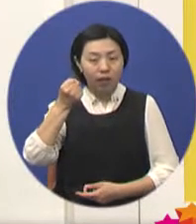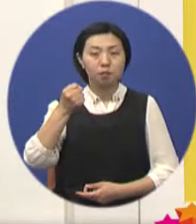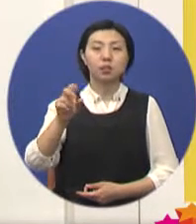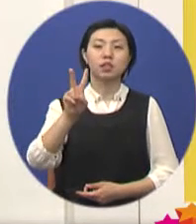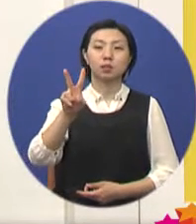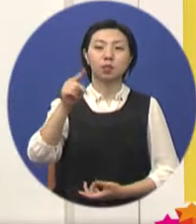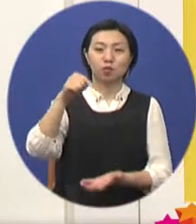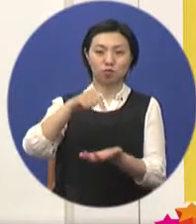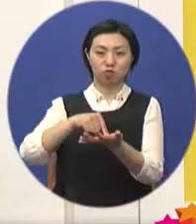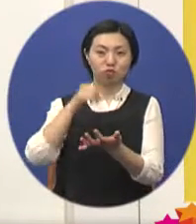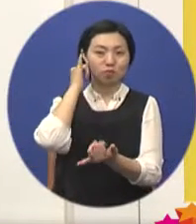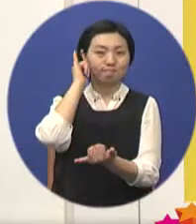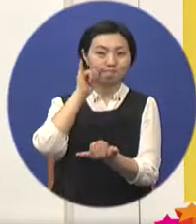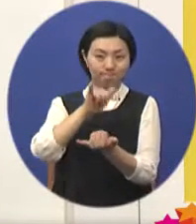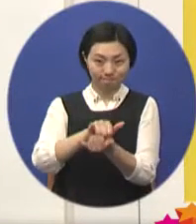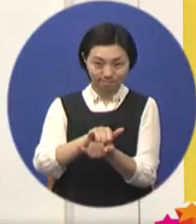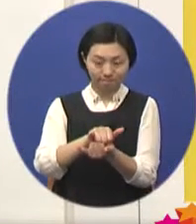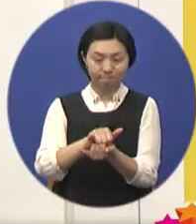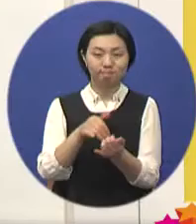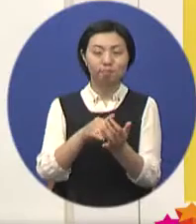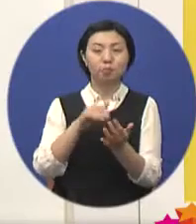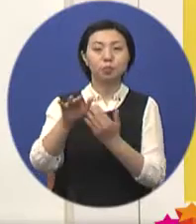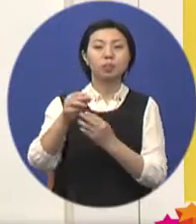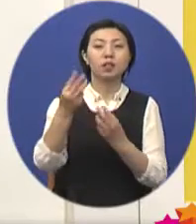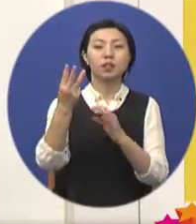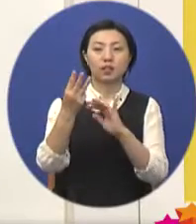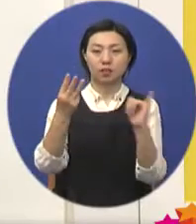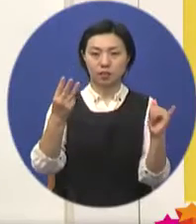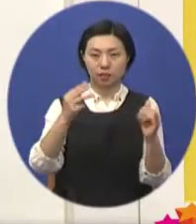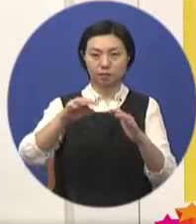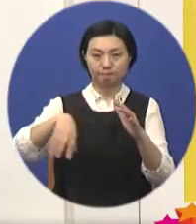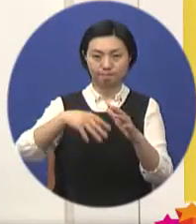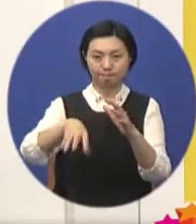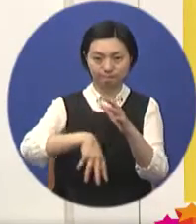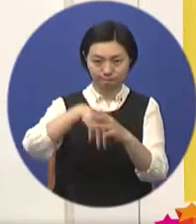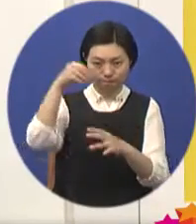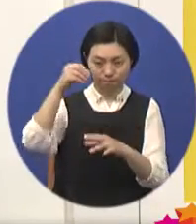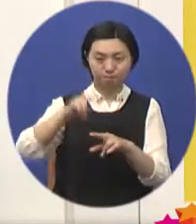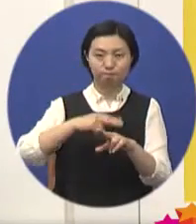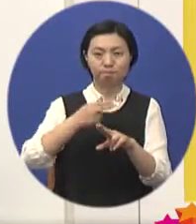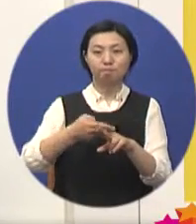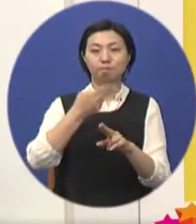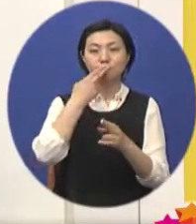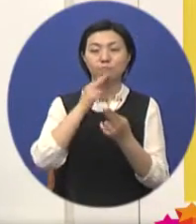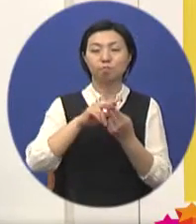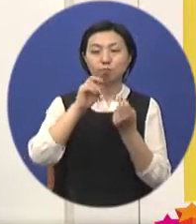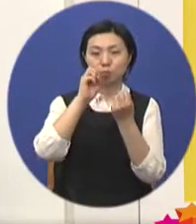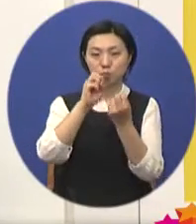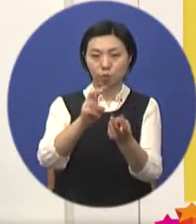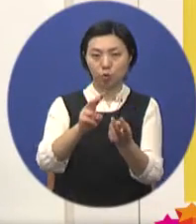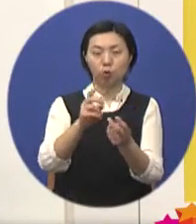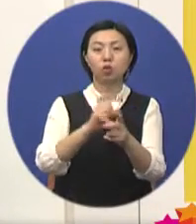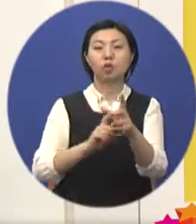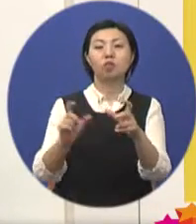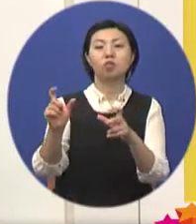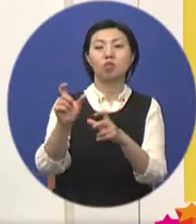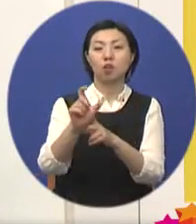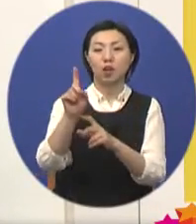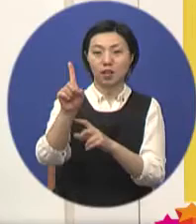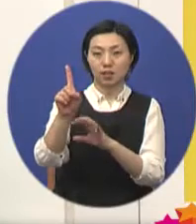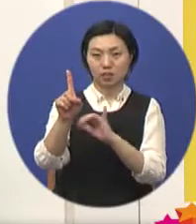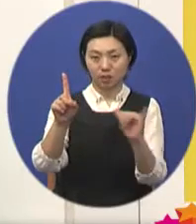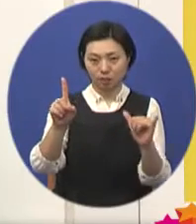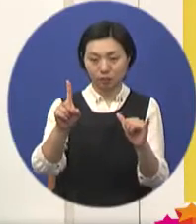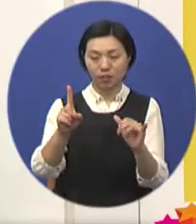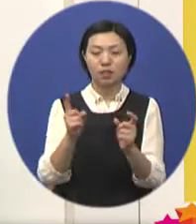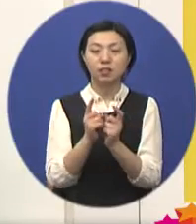네. 전화를 놓고 기다리시면 저희가 세 분에게 먼저 네. 선물을 드리고, 네. 또한 분에게 즉석, 즉석식품.